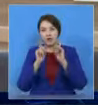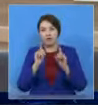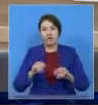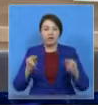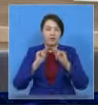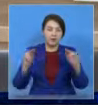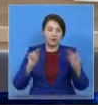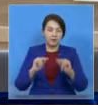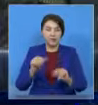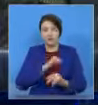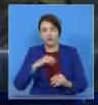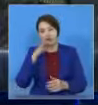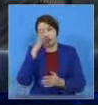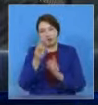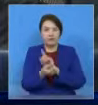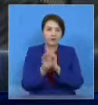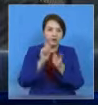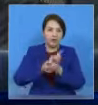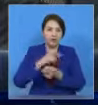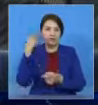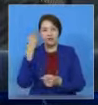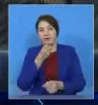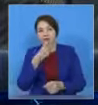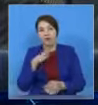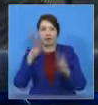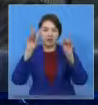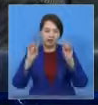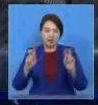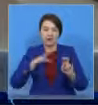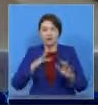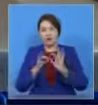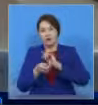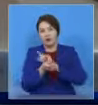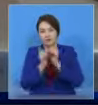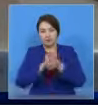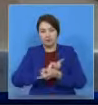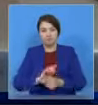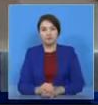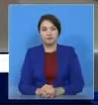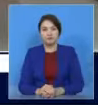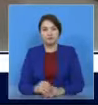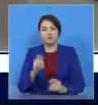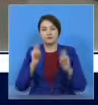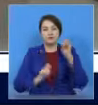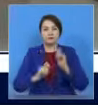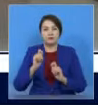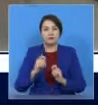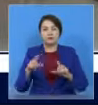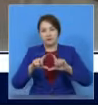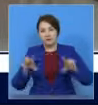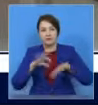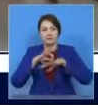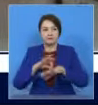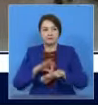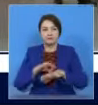педагогтар қауымы өзара тәжірибе алмасып, сапаны жақсарту тақырыбында пікір алмасты. Семинарды аталмыш мектепте өткізуіміздің